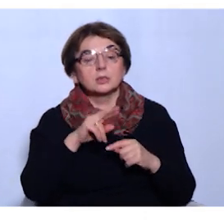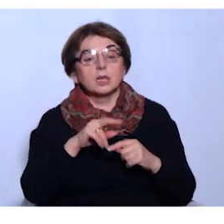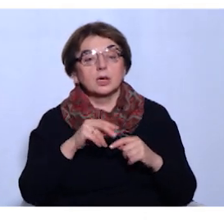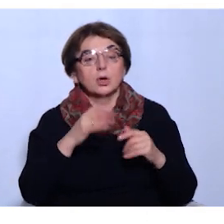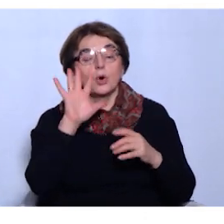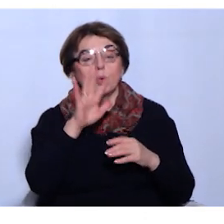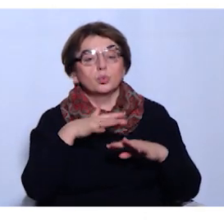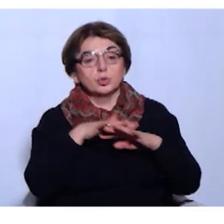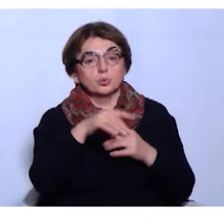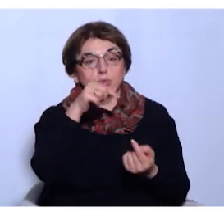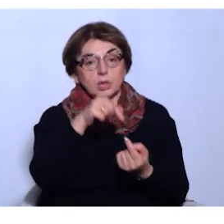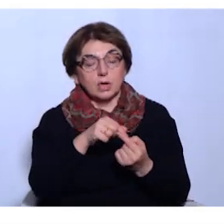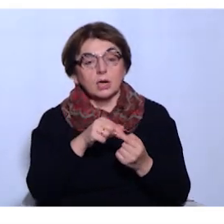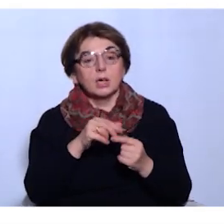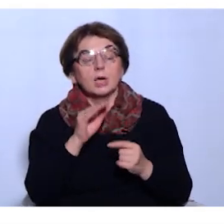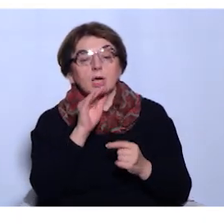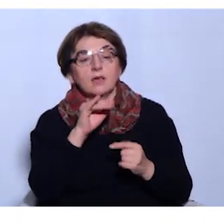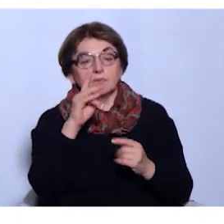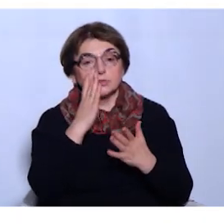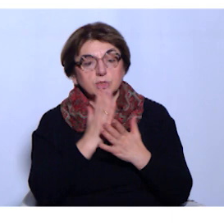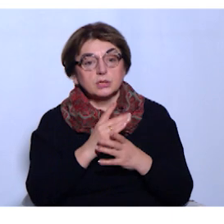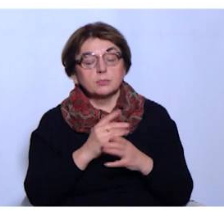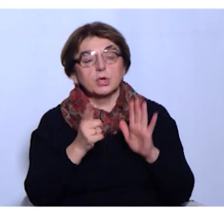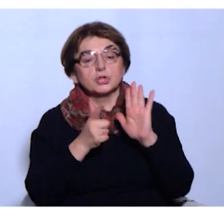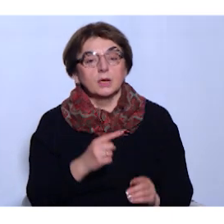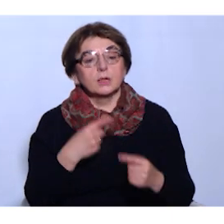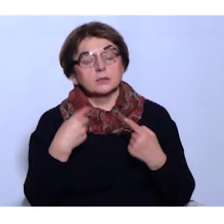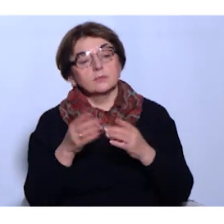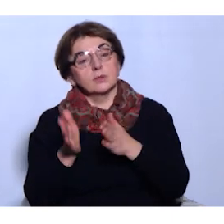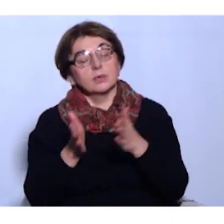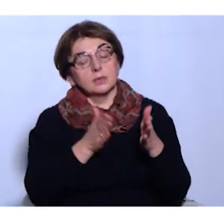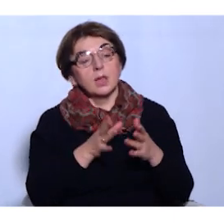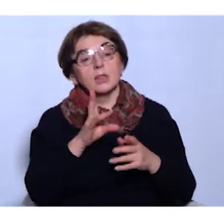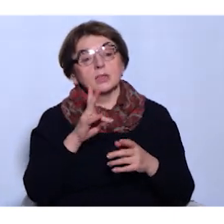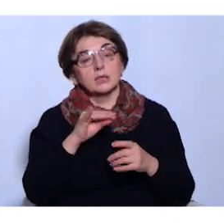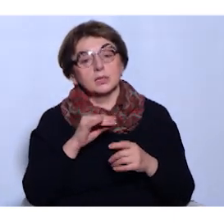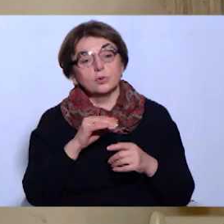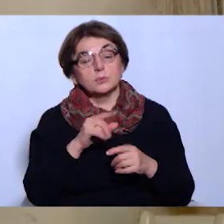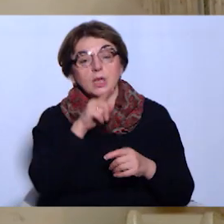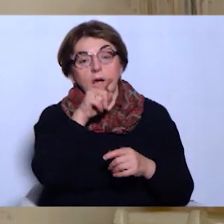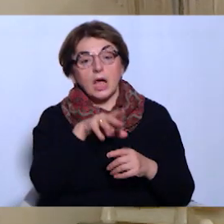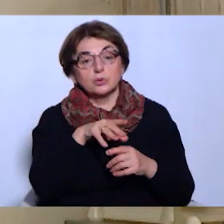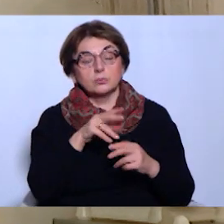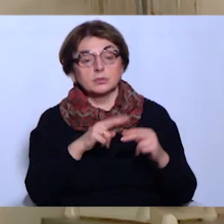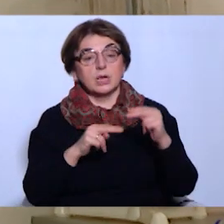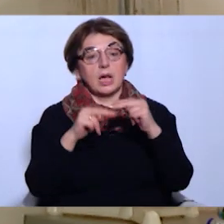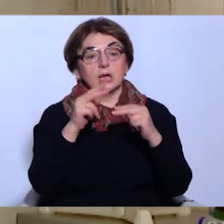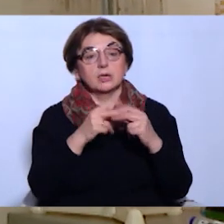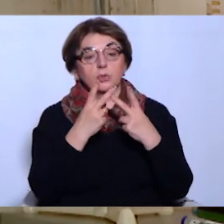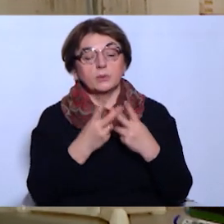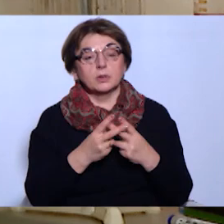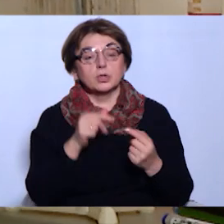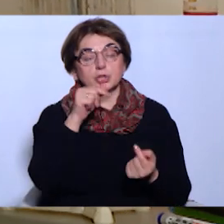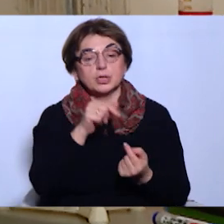უჯრა, ხოლო F ორბიტალს შეესაბამება 7 უჯრა. მოდით გადავიდეთ ნატრიუმის ატომის აღნაგობაზე, რადგან ნატრიუმის ატომისთვის